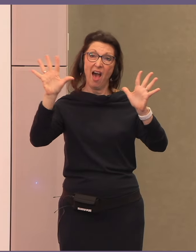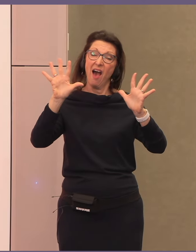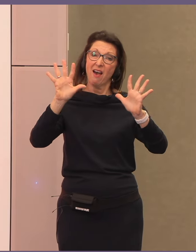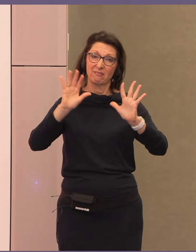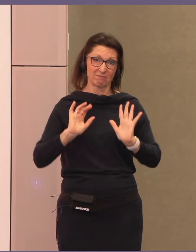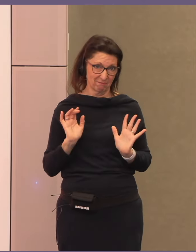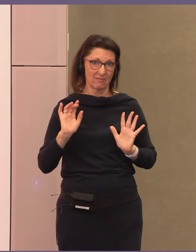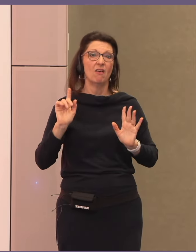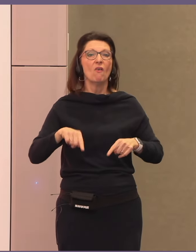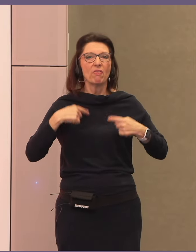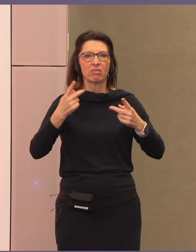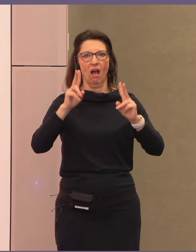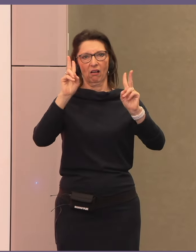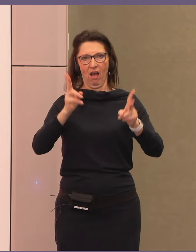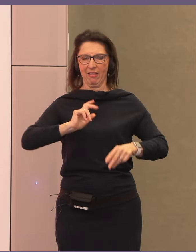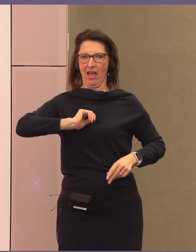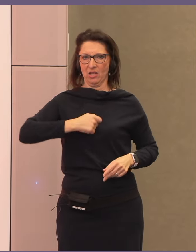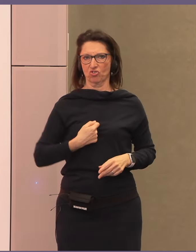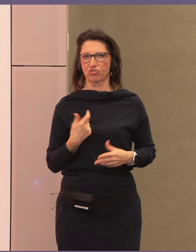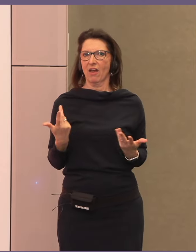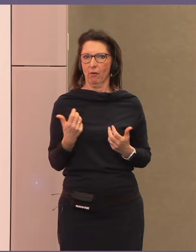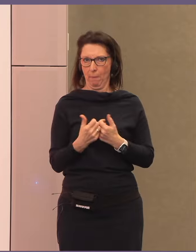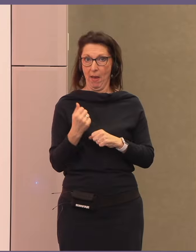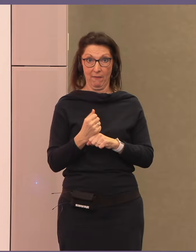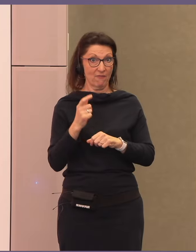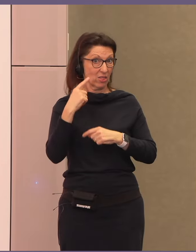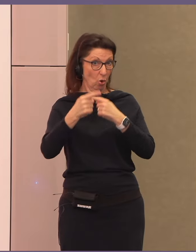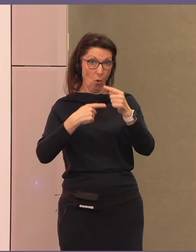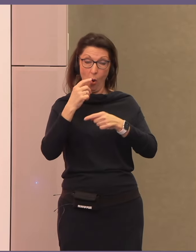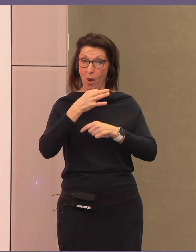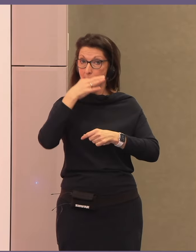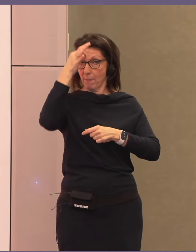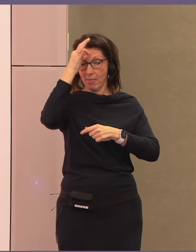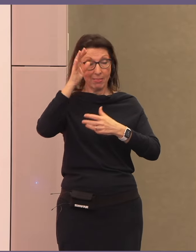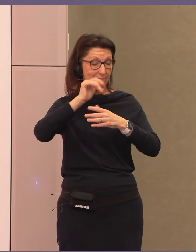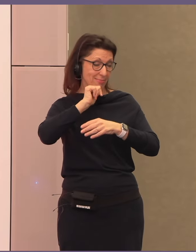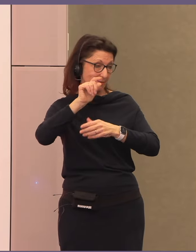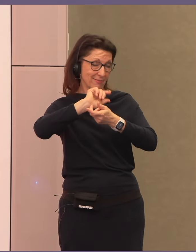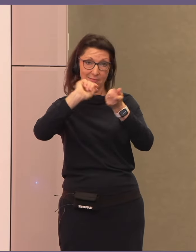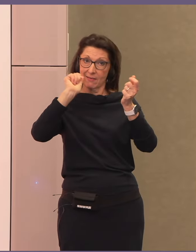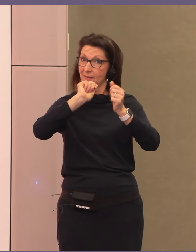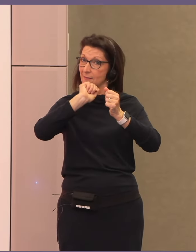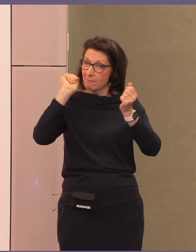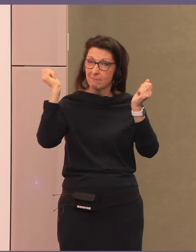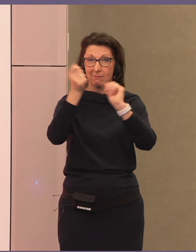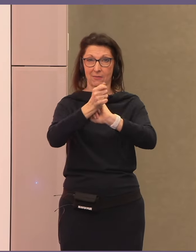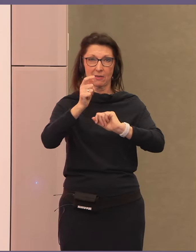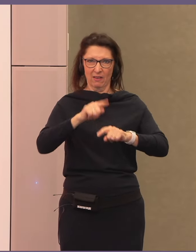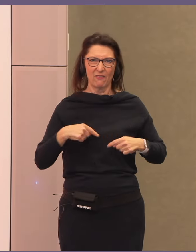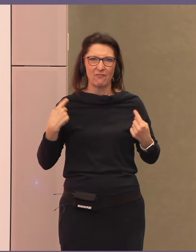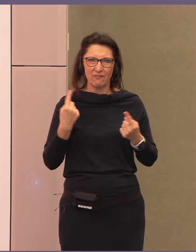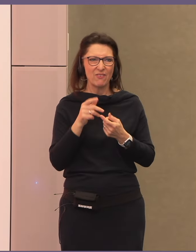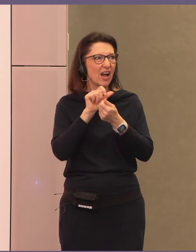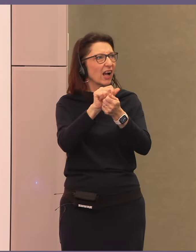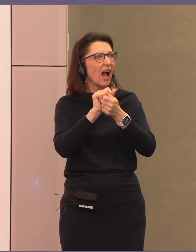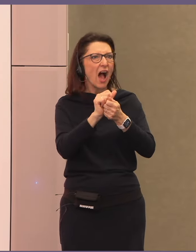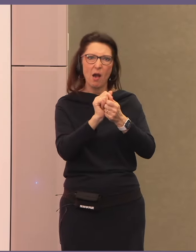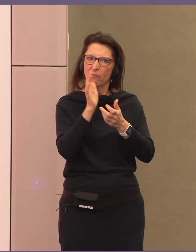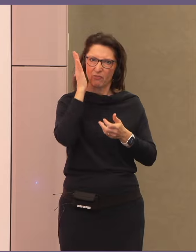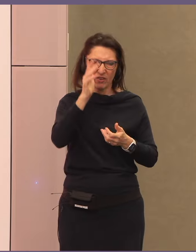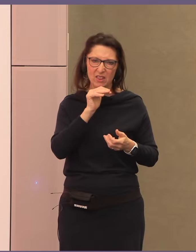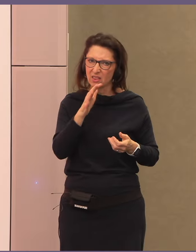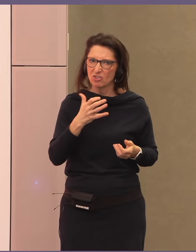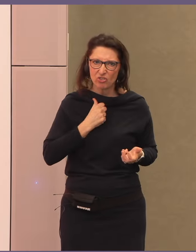Und ohne dem Aufbrechen von Rollenbildern können wir den Kampf nur geschwächt führen. Deswegen müssen wir unsere ganze Kraft machen,